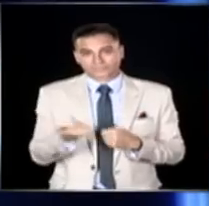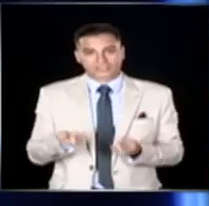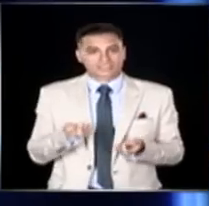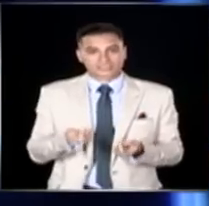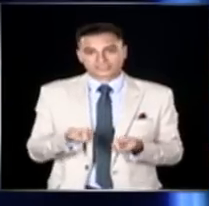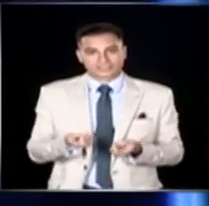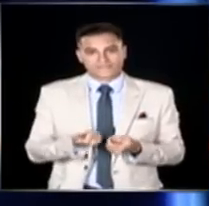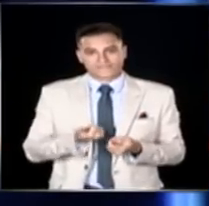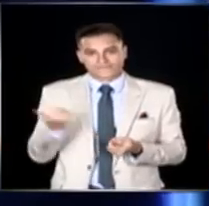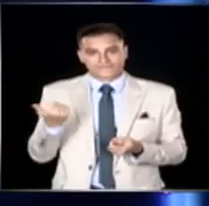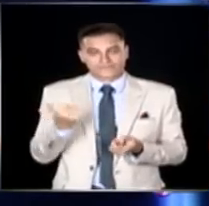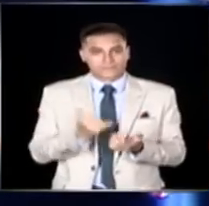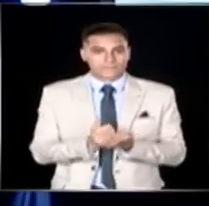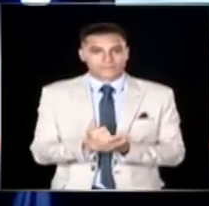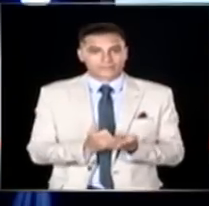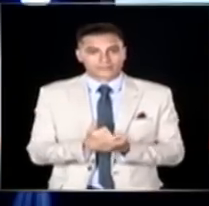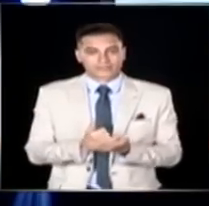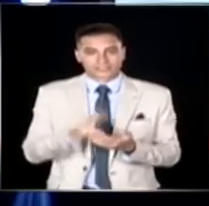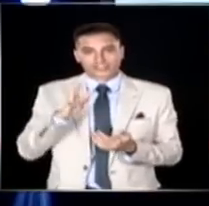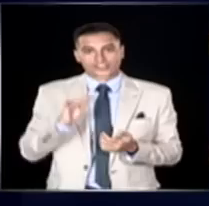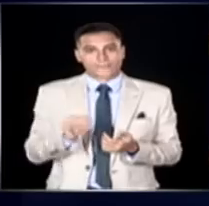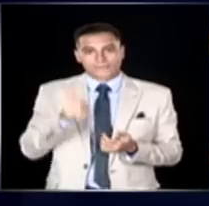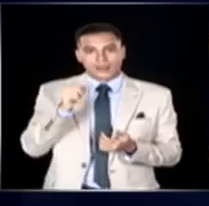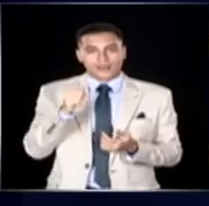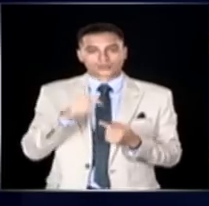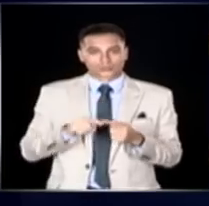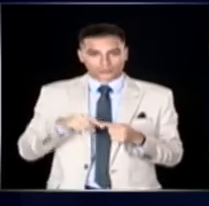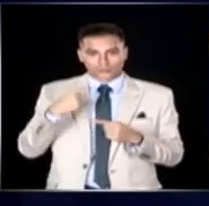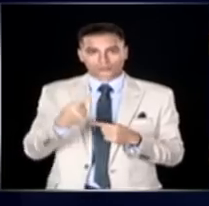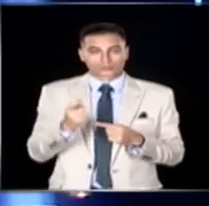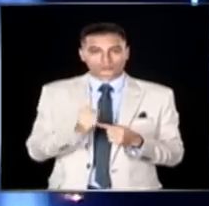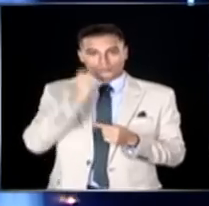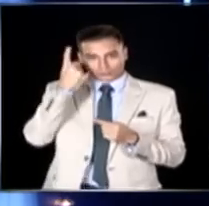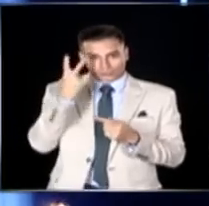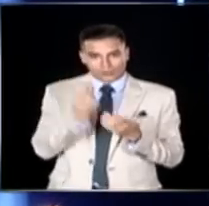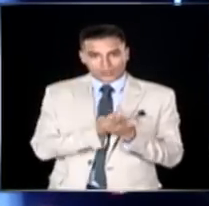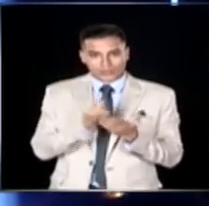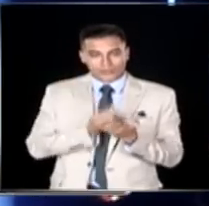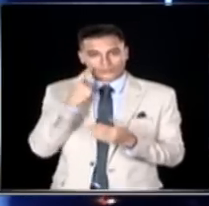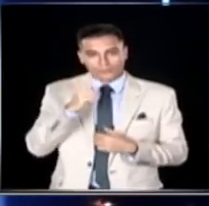نقط. الشيماء، سؤال في الأدب. أدب والسؤال،